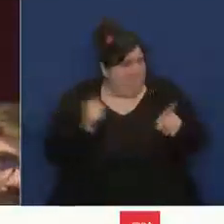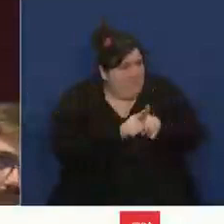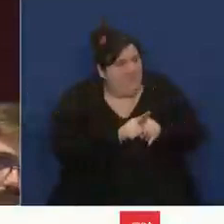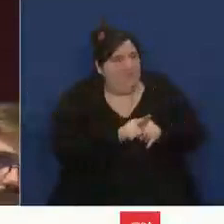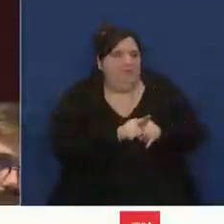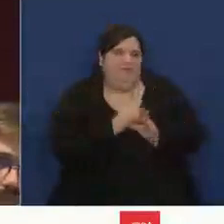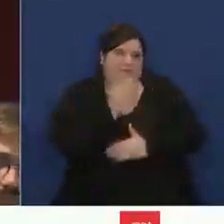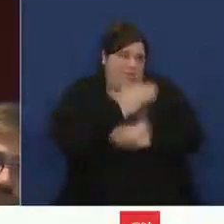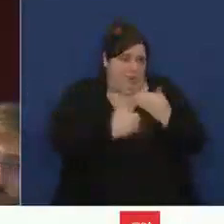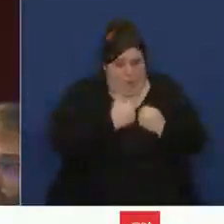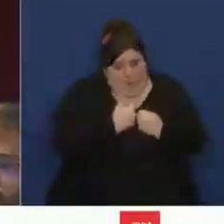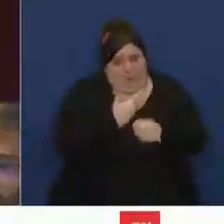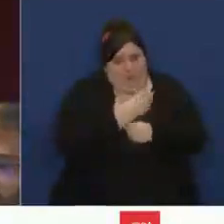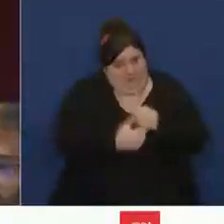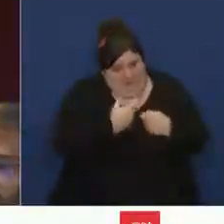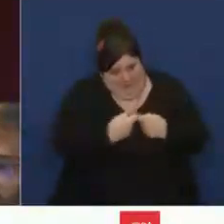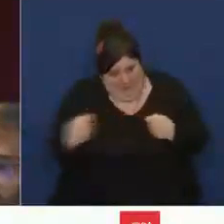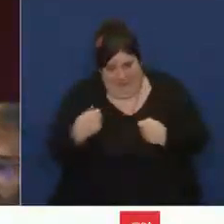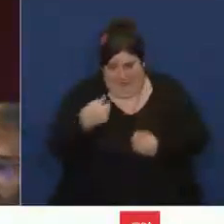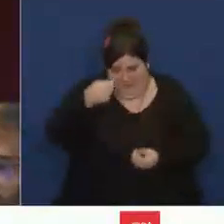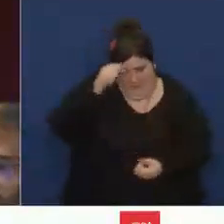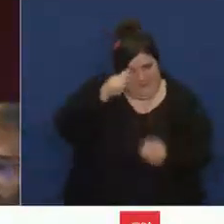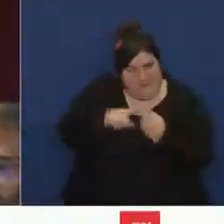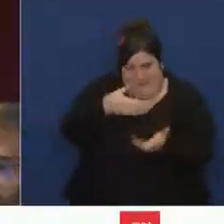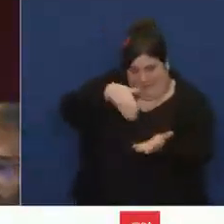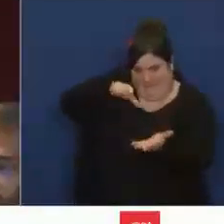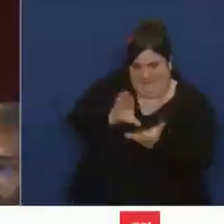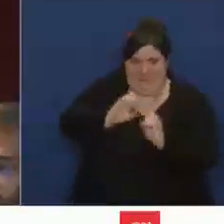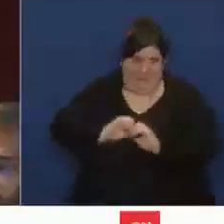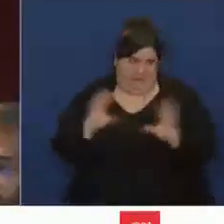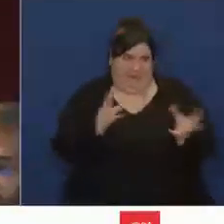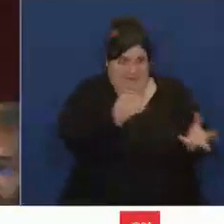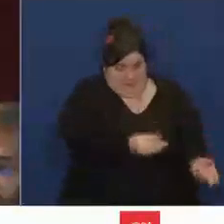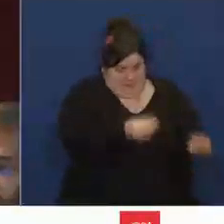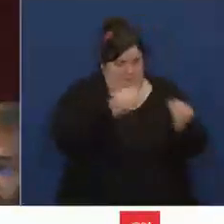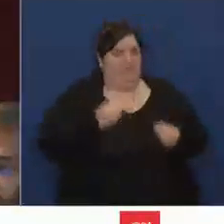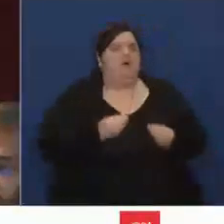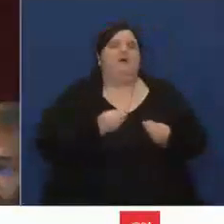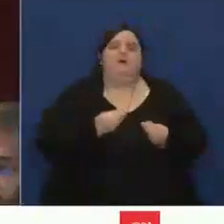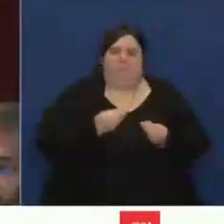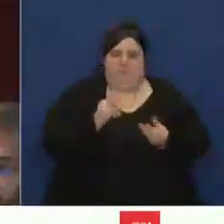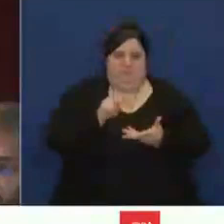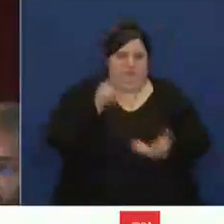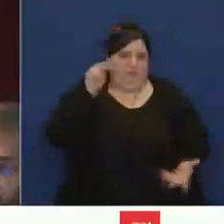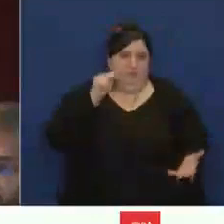plan pluriannuel d'investissement qui soit un outil qui nous permette d'avoir